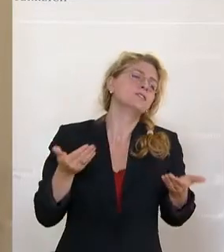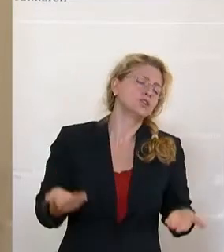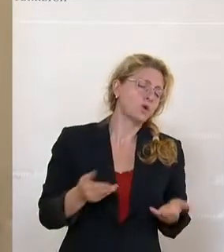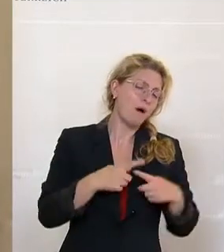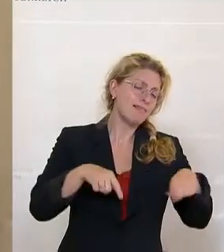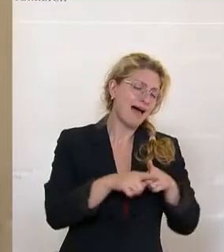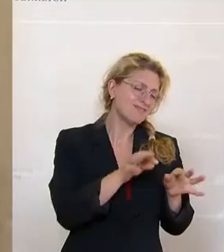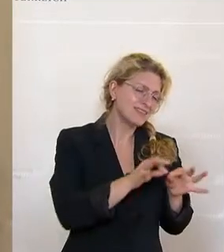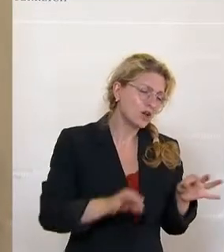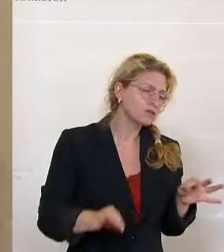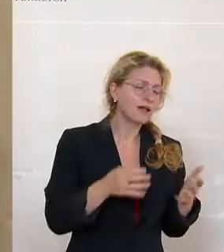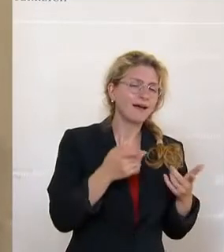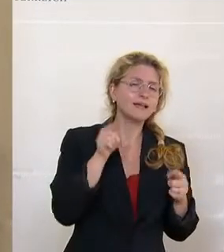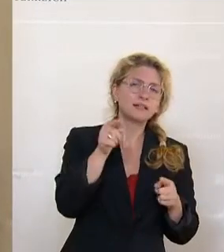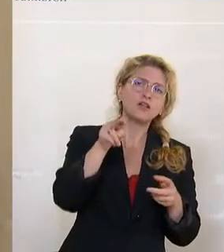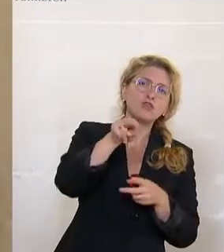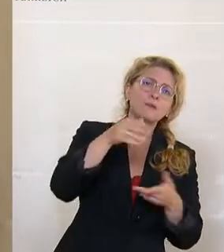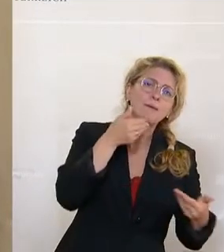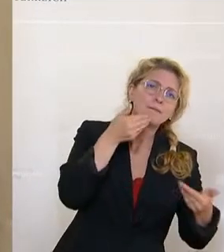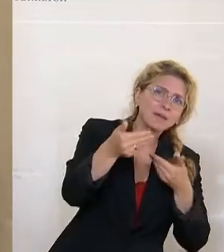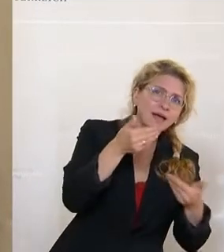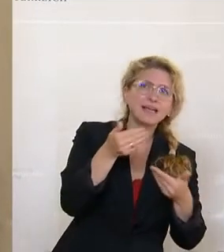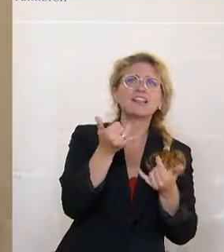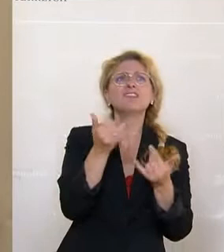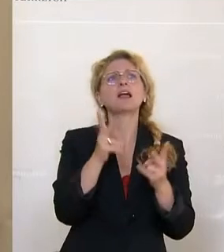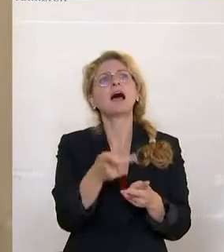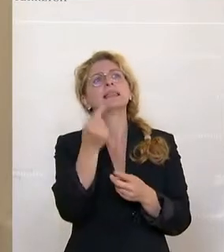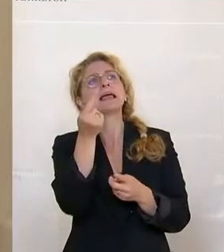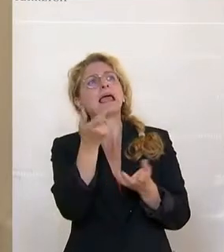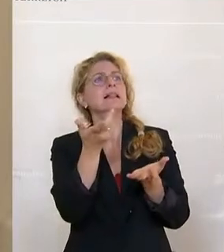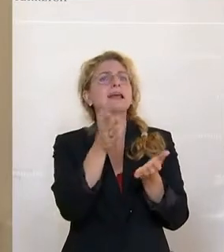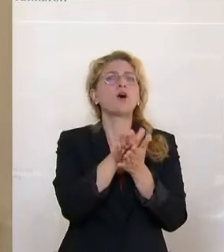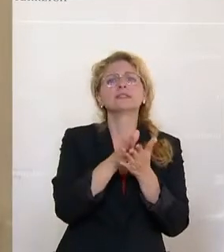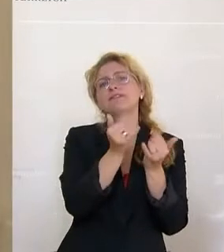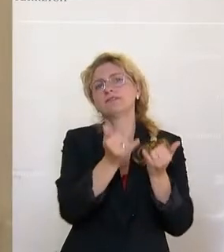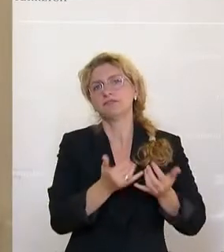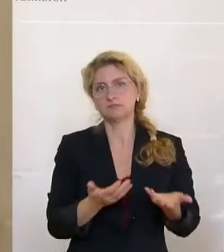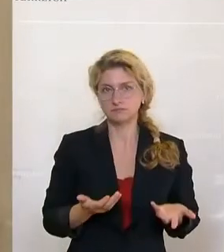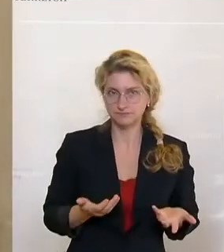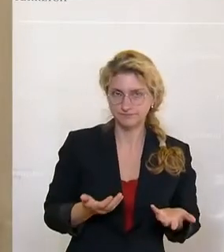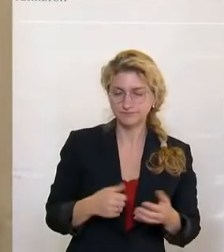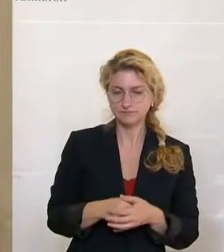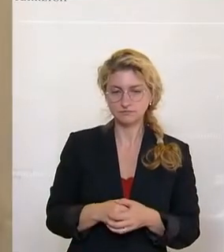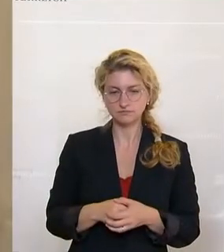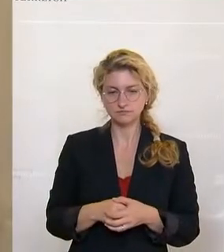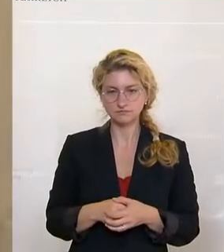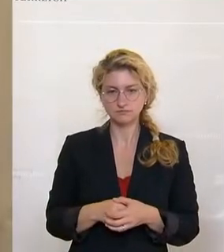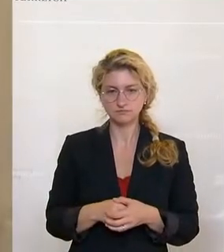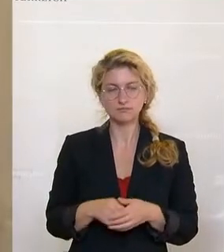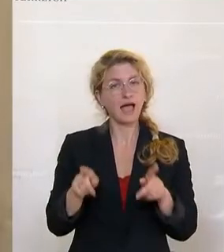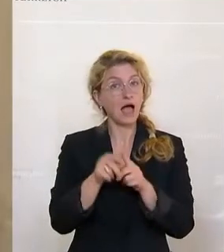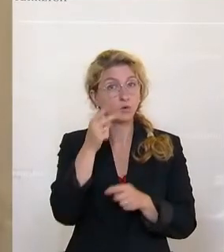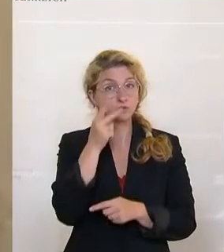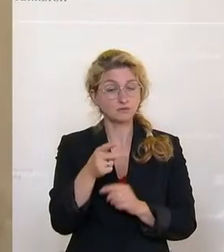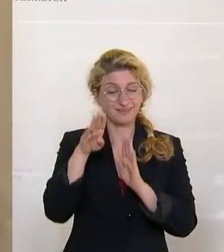die Novomatik darin, wo sie jeweils ihr Geld loswerden kann. Manifestiert hat sich Gesetzeskauf aber auch bei Prikraf.